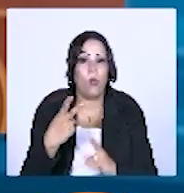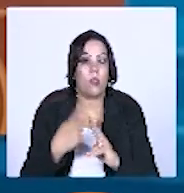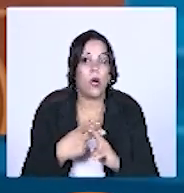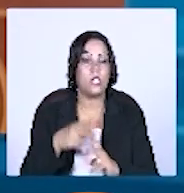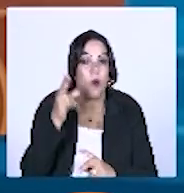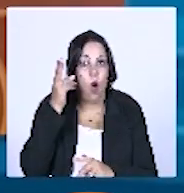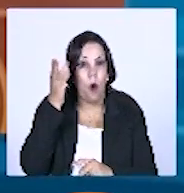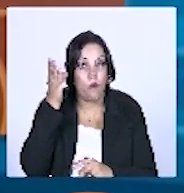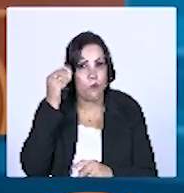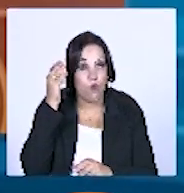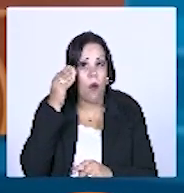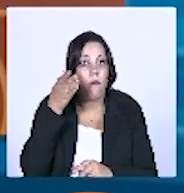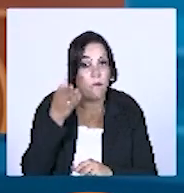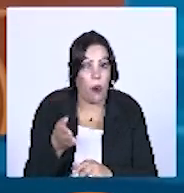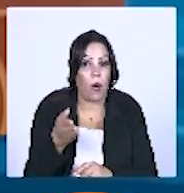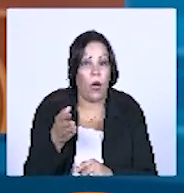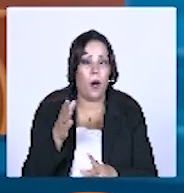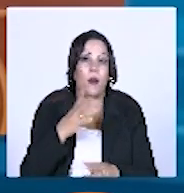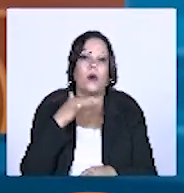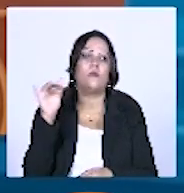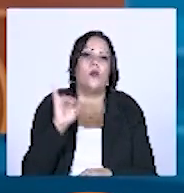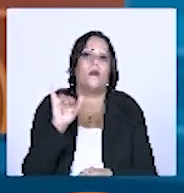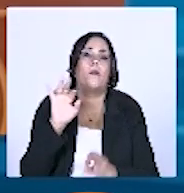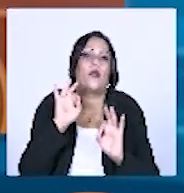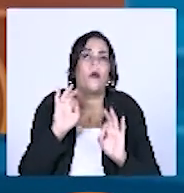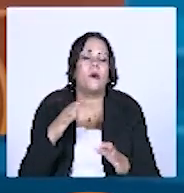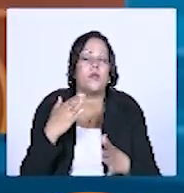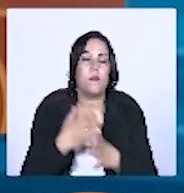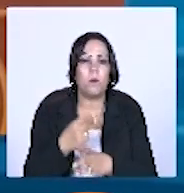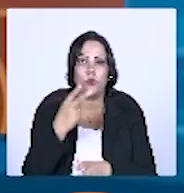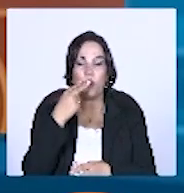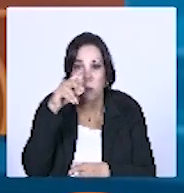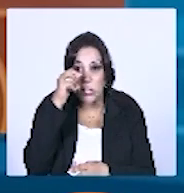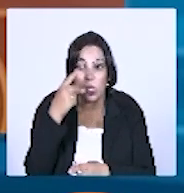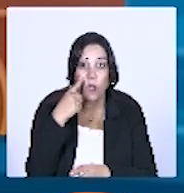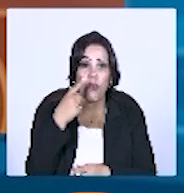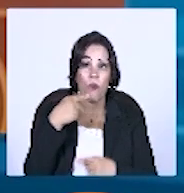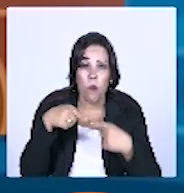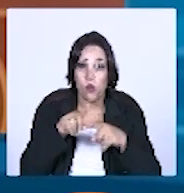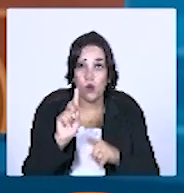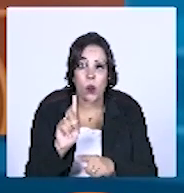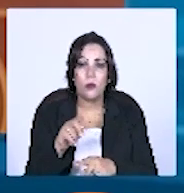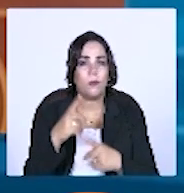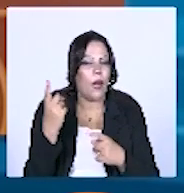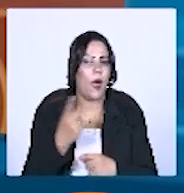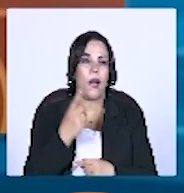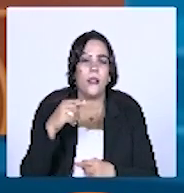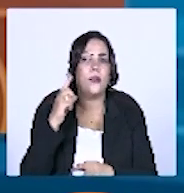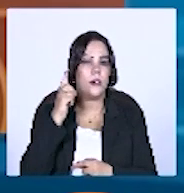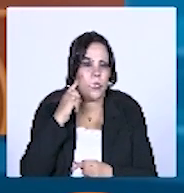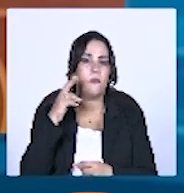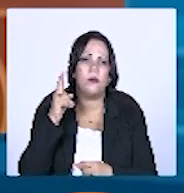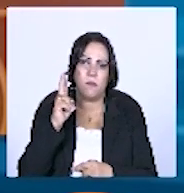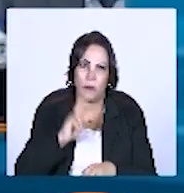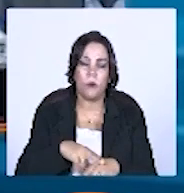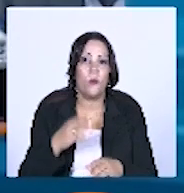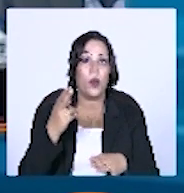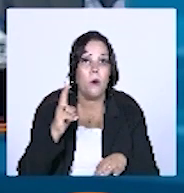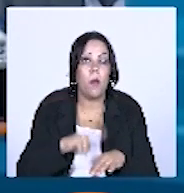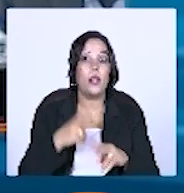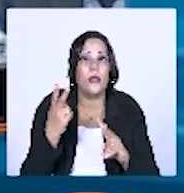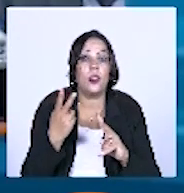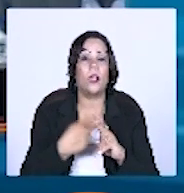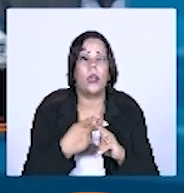مساله بالغه الاهميه حتى لو كان فيها وجهات نظر مختلفه وان يستمع المثقفون